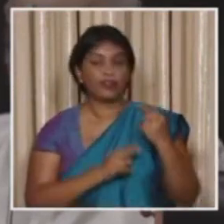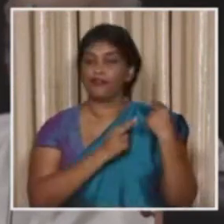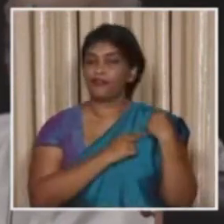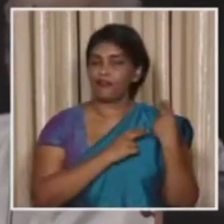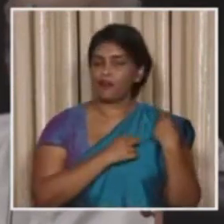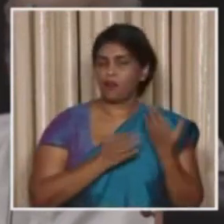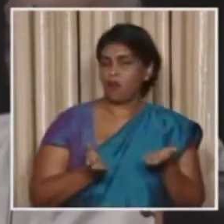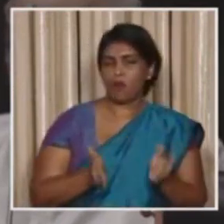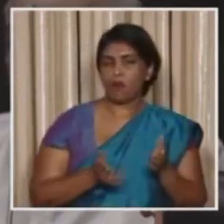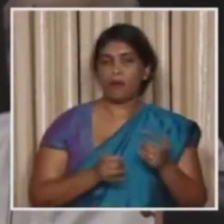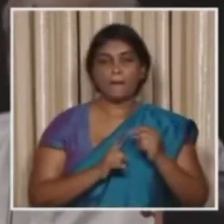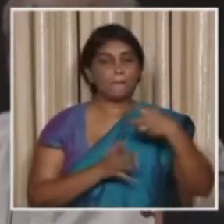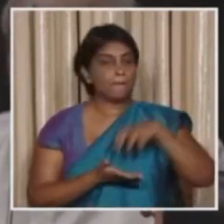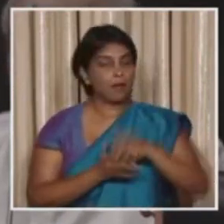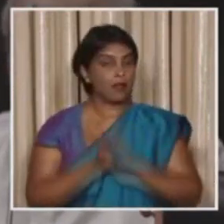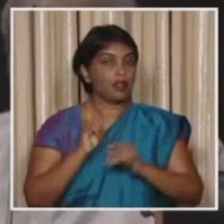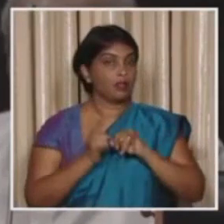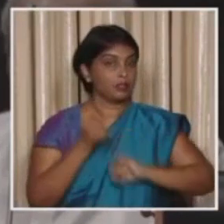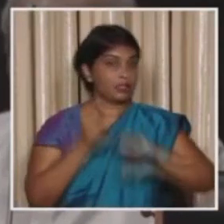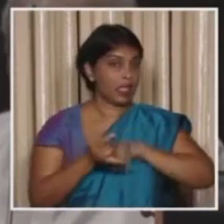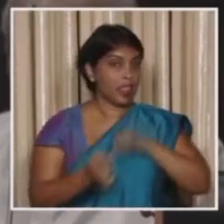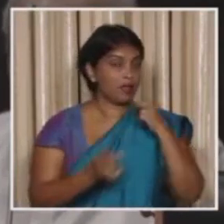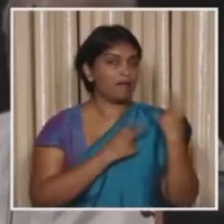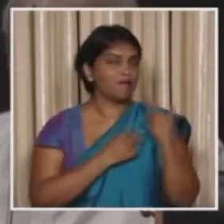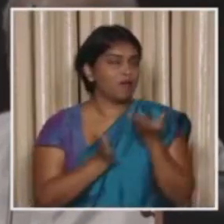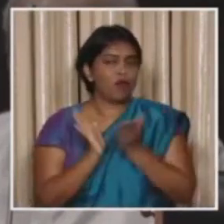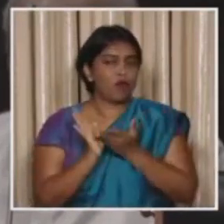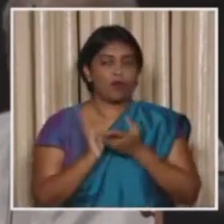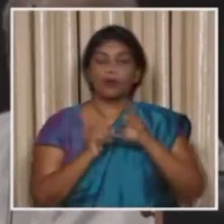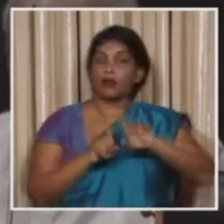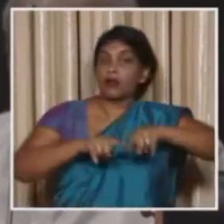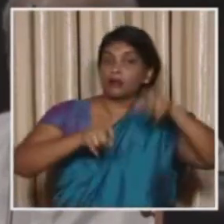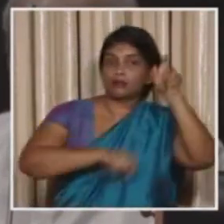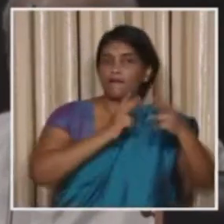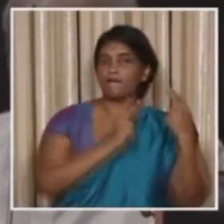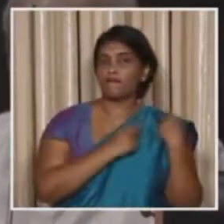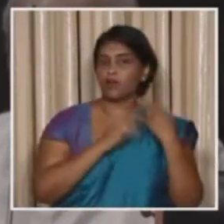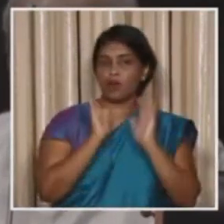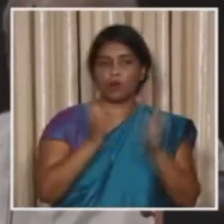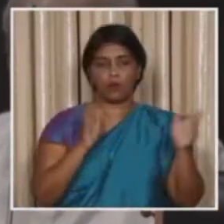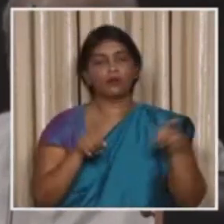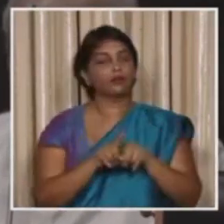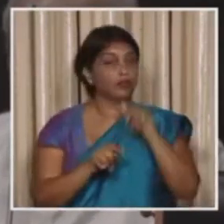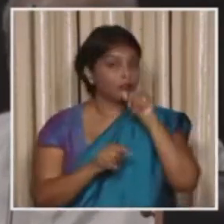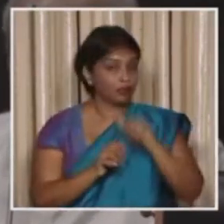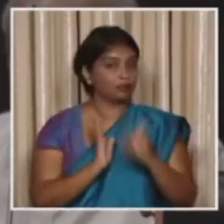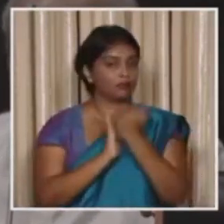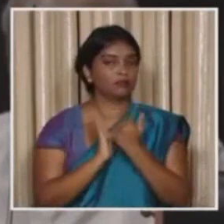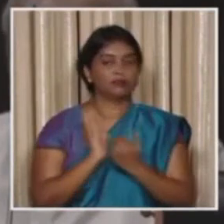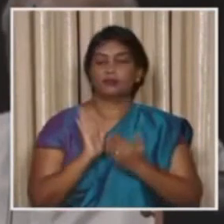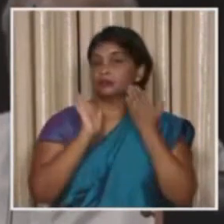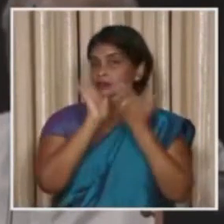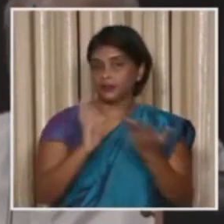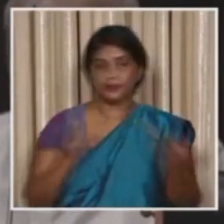මොනවාද, පළාත් අමාත්‍ය ලේකම්වරු සතු වගකීම් මොනවාද, අනෙක් නිලධාරීන් සතු වගකීම් මොනවාද යන්න නිශ්චිත ලෙස අර්ථ දක්වා